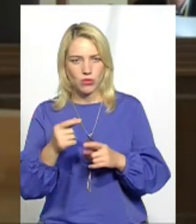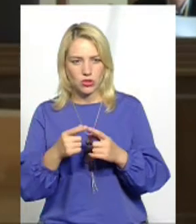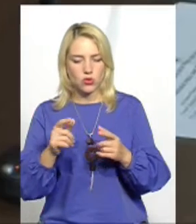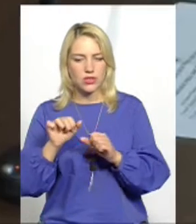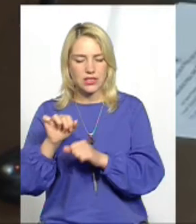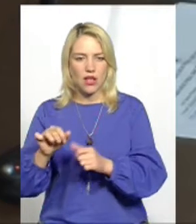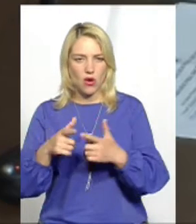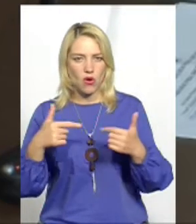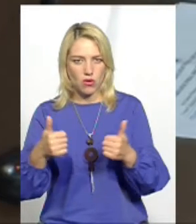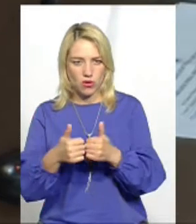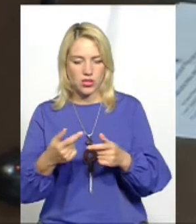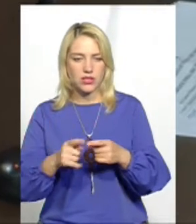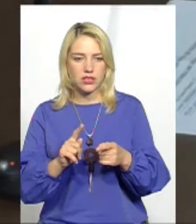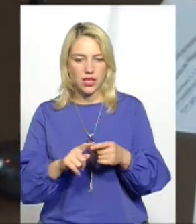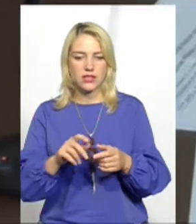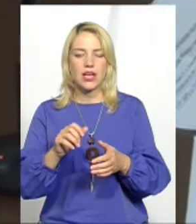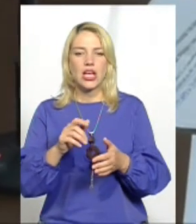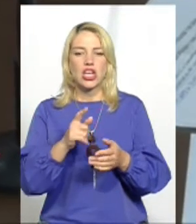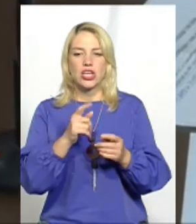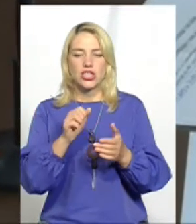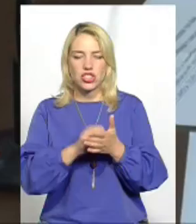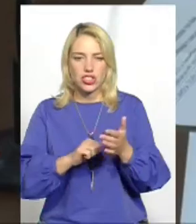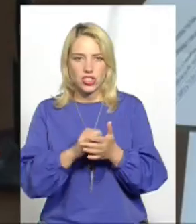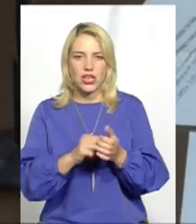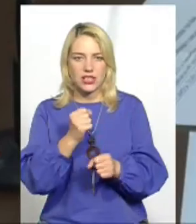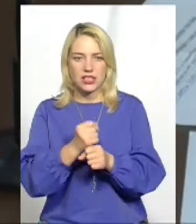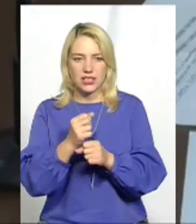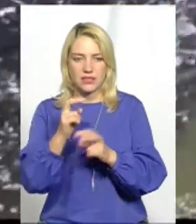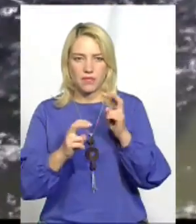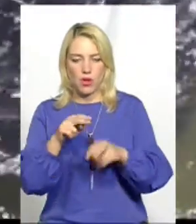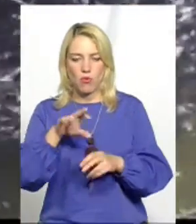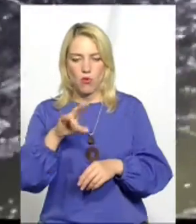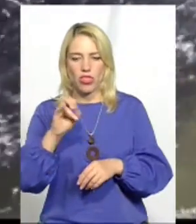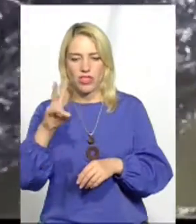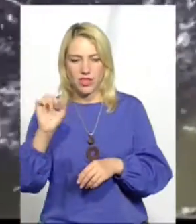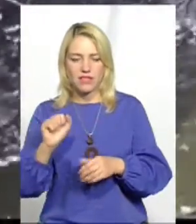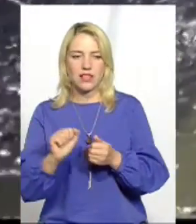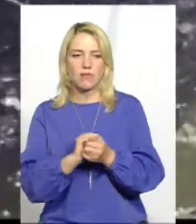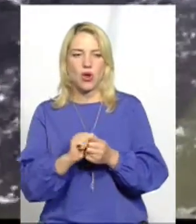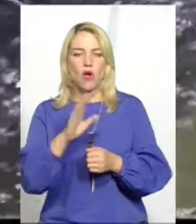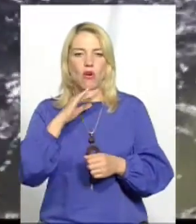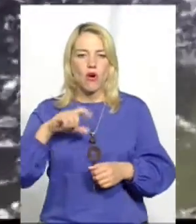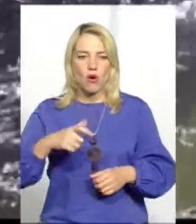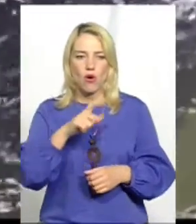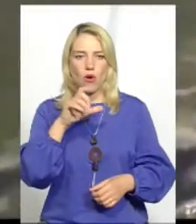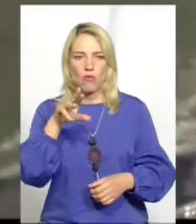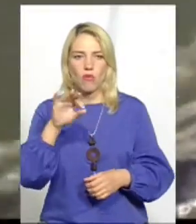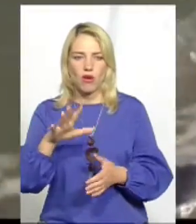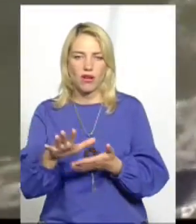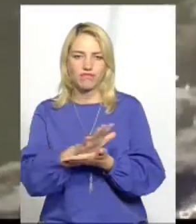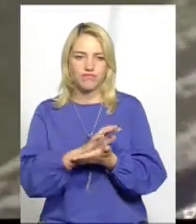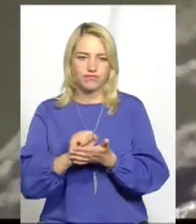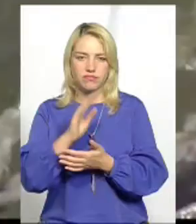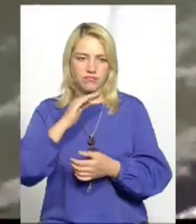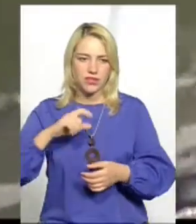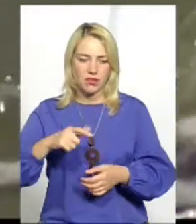останніх років через діяльність паперової фабрики у місцевій річці Хомора погіршилася якість води, неодноразово тут фіксували